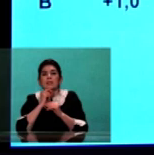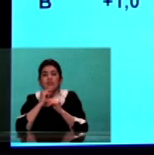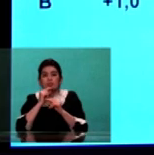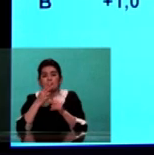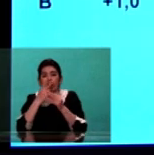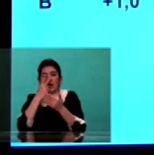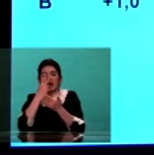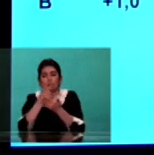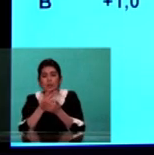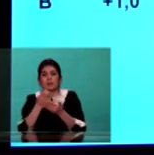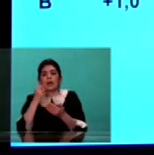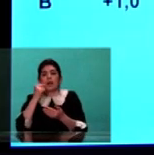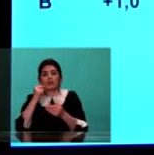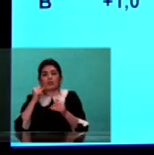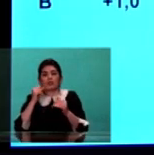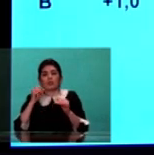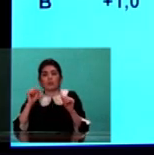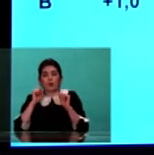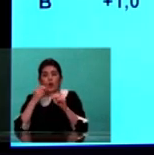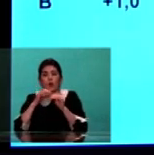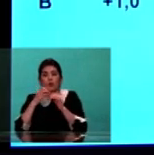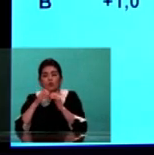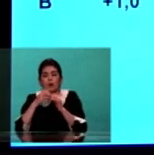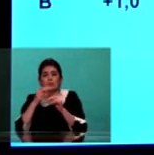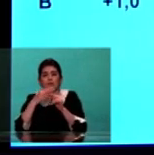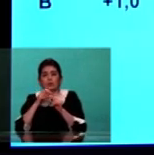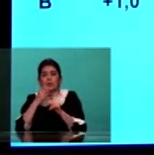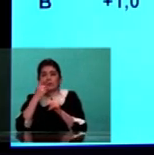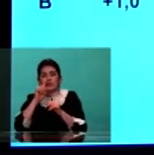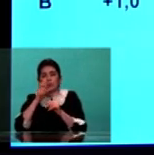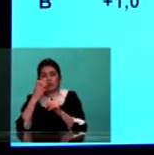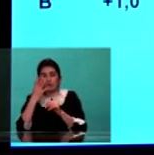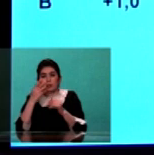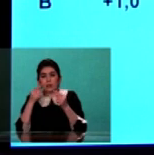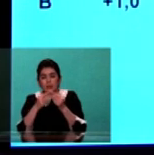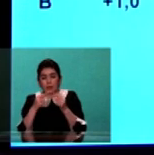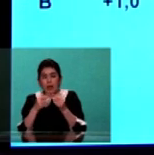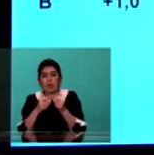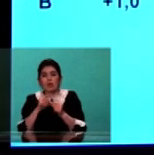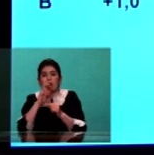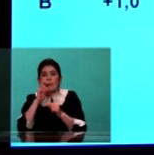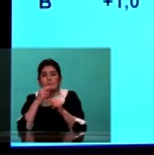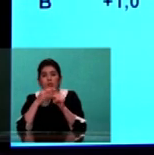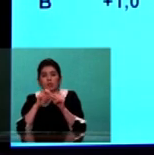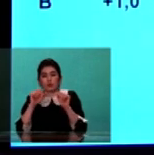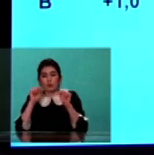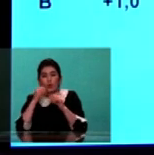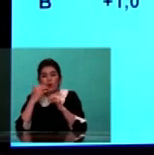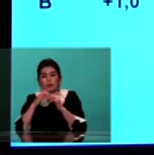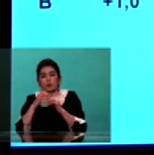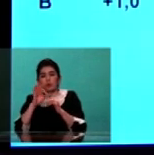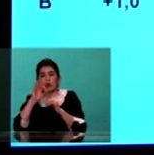E'tiborimizni qaratamiz. A sportchining o'rtacha arifmetigi 1.4 ga teng ekan. B sportchining o'rta